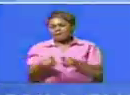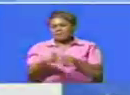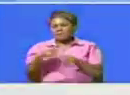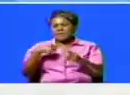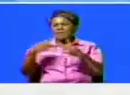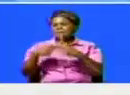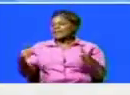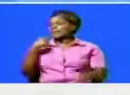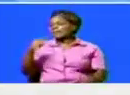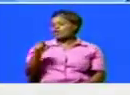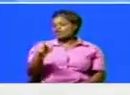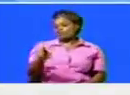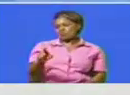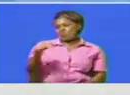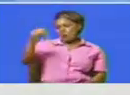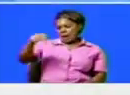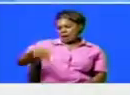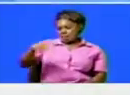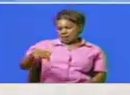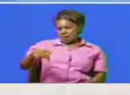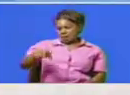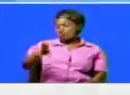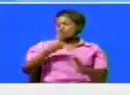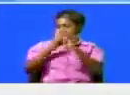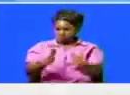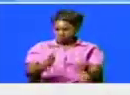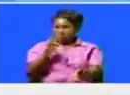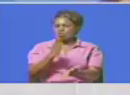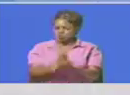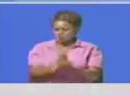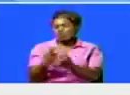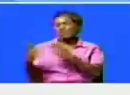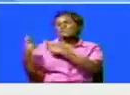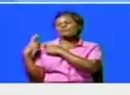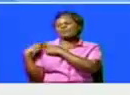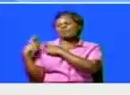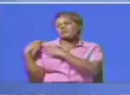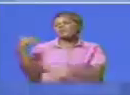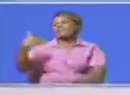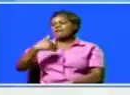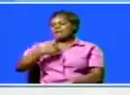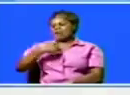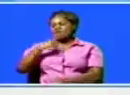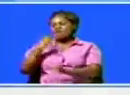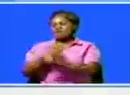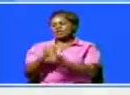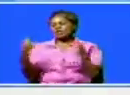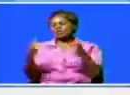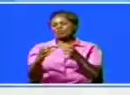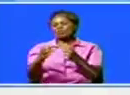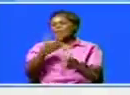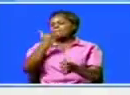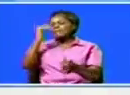kwa kukuambia ya kwamba ukiwa hapa kama mwanahabari, uko na jukumu ya kufanya jamii ikuwe nzuri